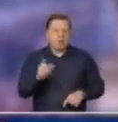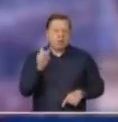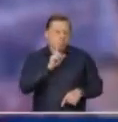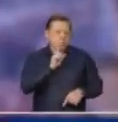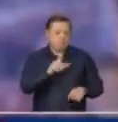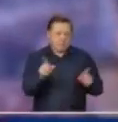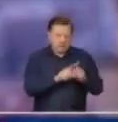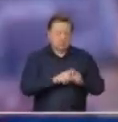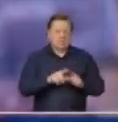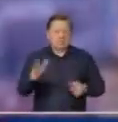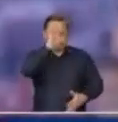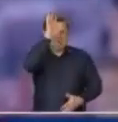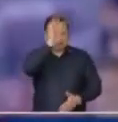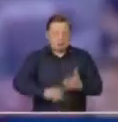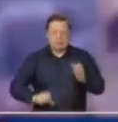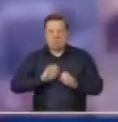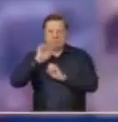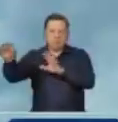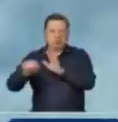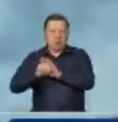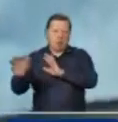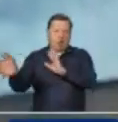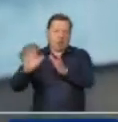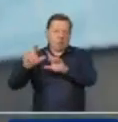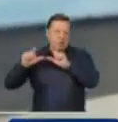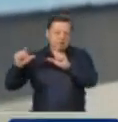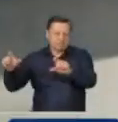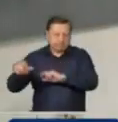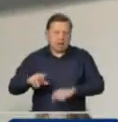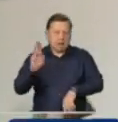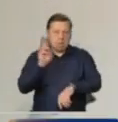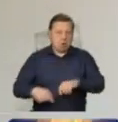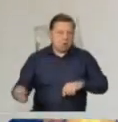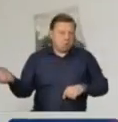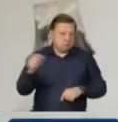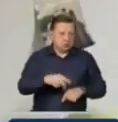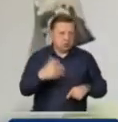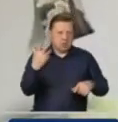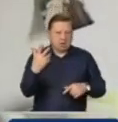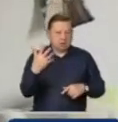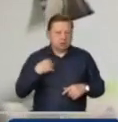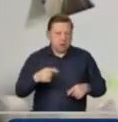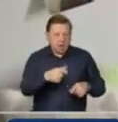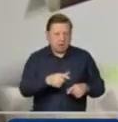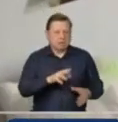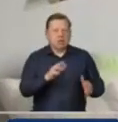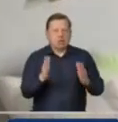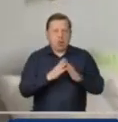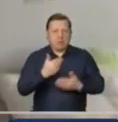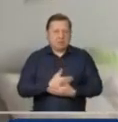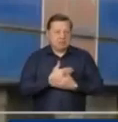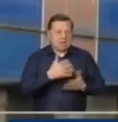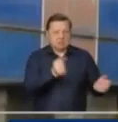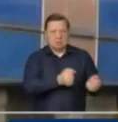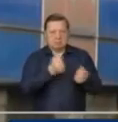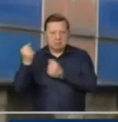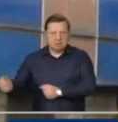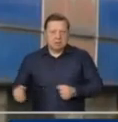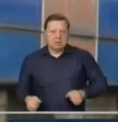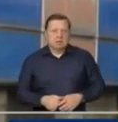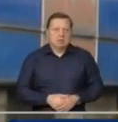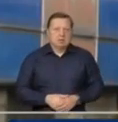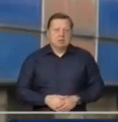musiał trafić do placówki opiekuńczej. Kiedy policjanci zdecydowali, że 3-latek ma być przewieziony do domu dziecka, pojawił się problem. Ruszyło nas to, że